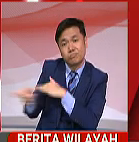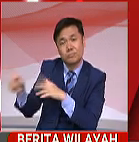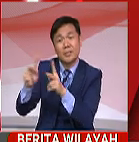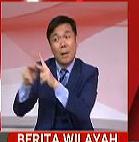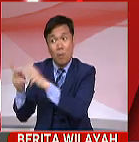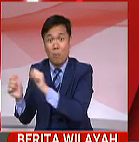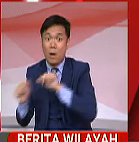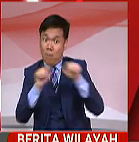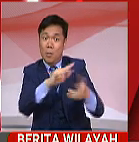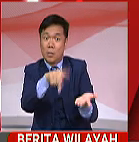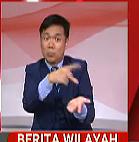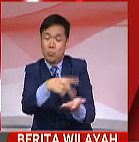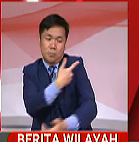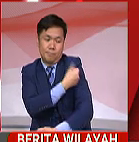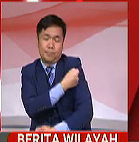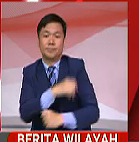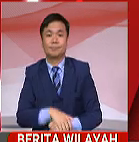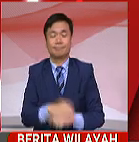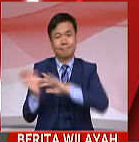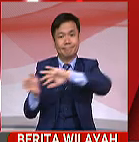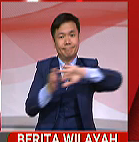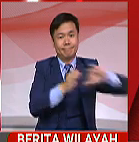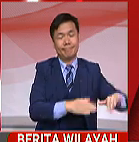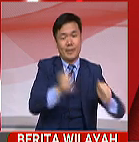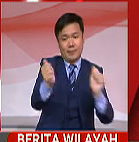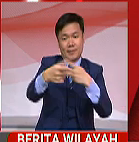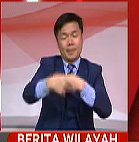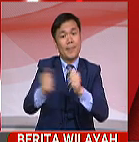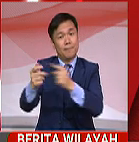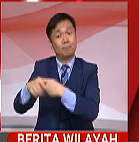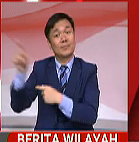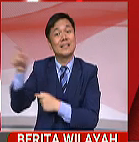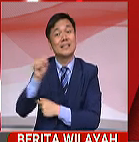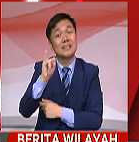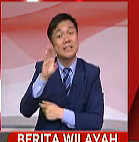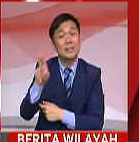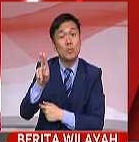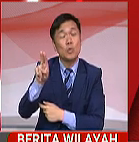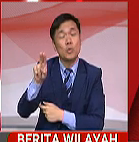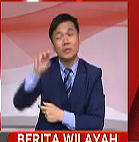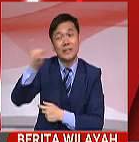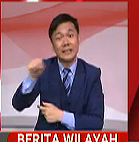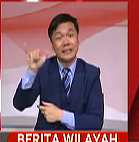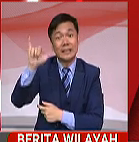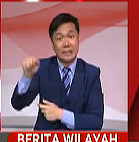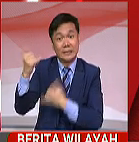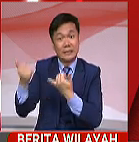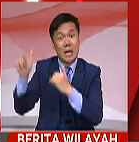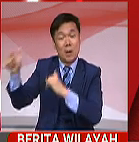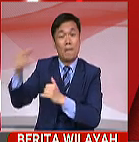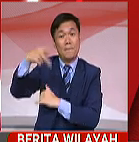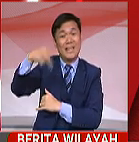Operasi ujian calitan untuk penduduk di rumah pangsa dan perumahan Town Villa di Sibujaya yang kini di bawah perintah kawalan